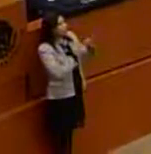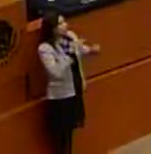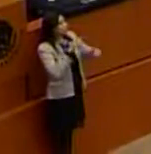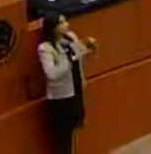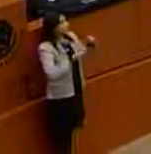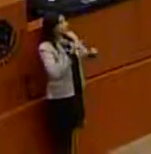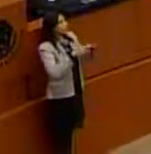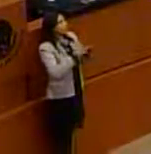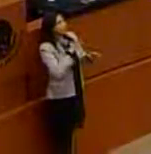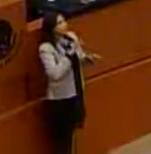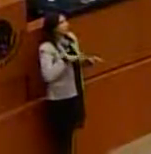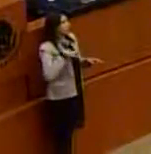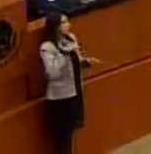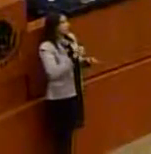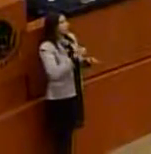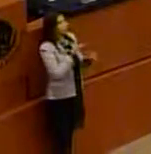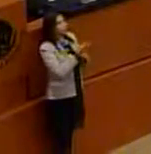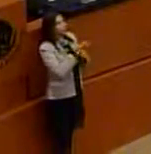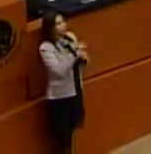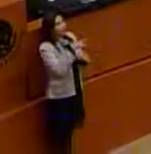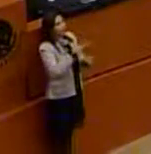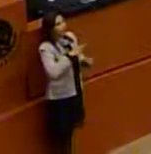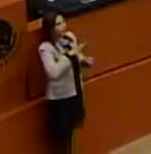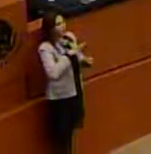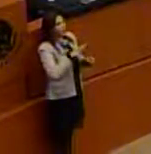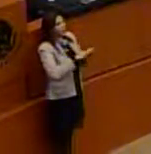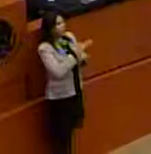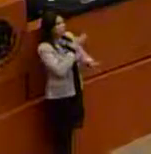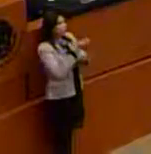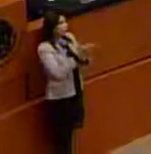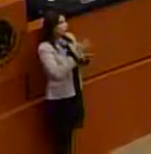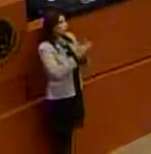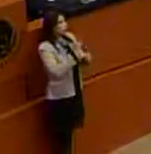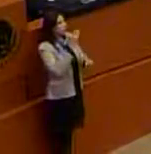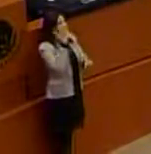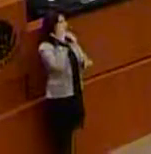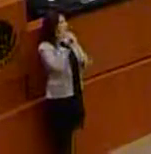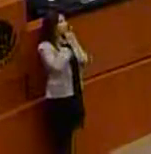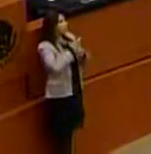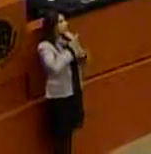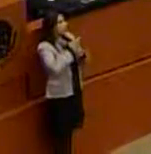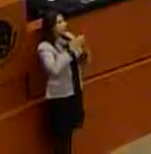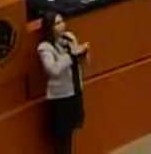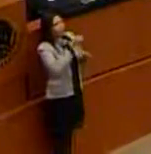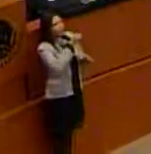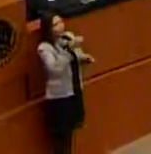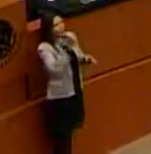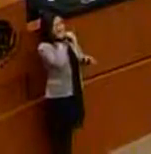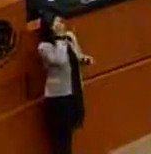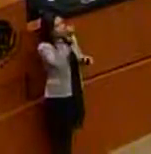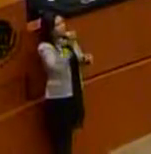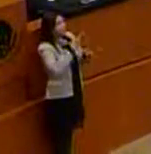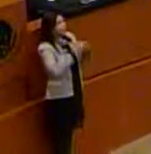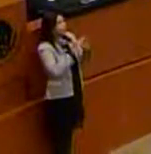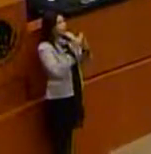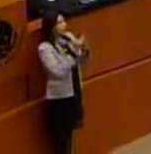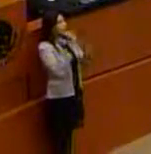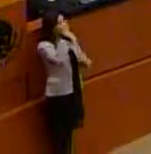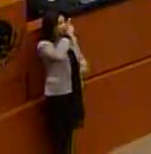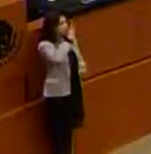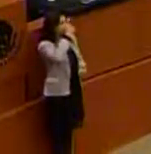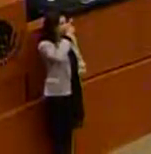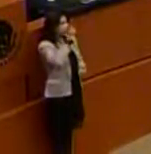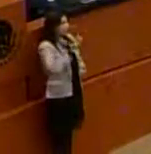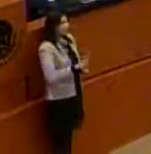notre projet, celles qui sont contre le principe même du RBI et qui sont d'ordre idéologique, moral, culturel, psychologique ou